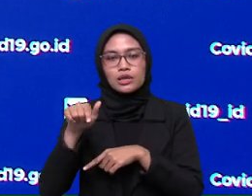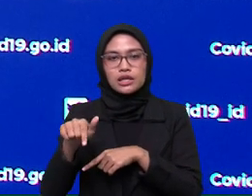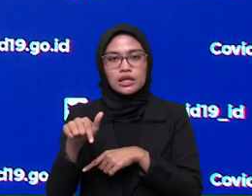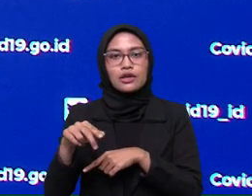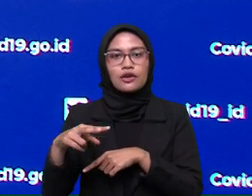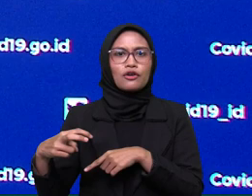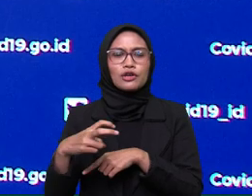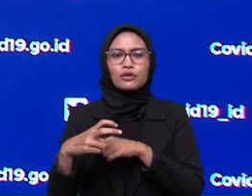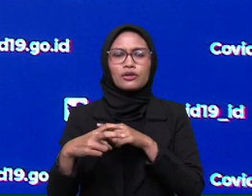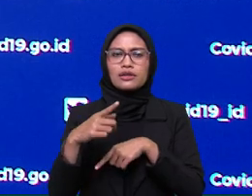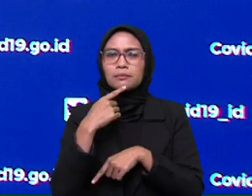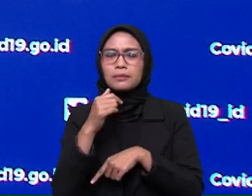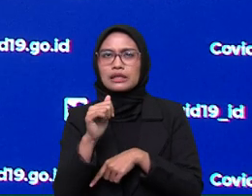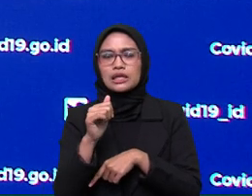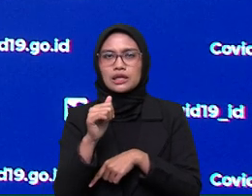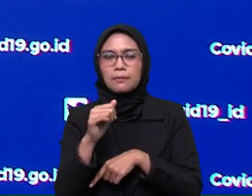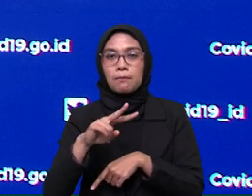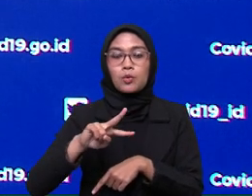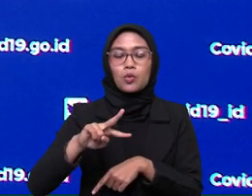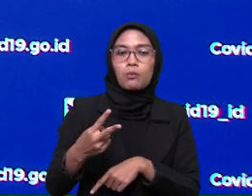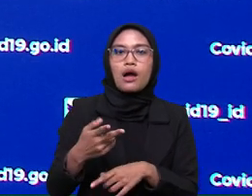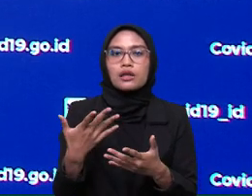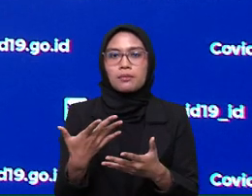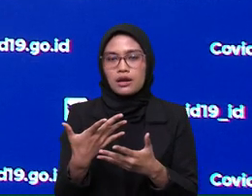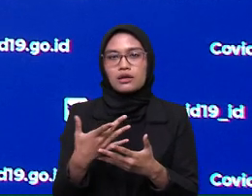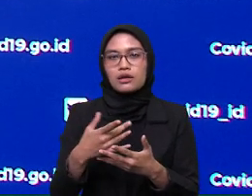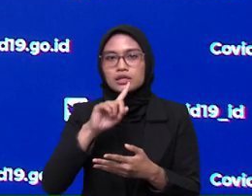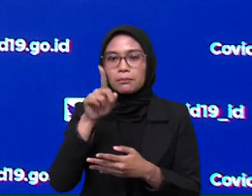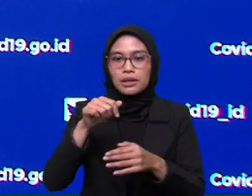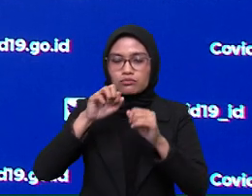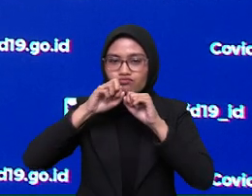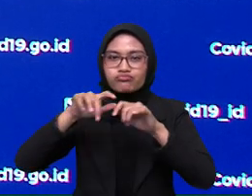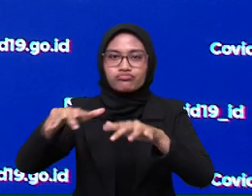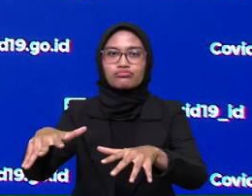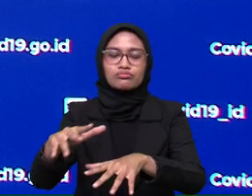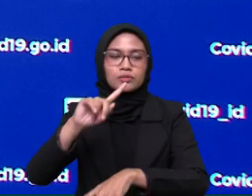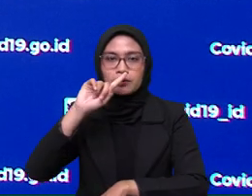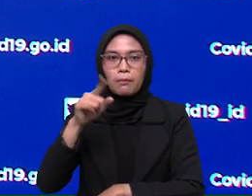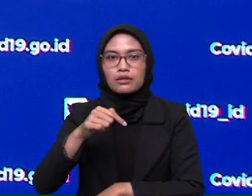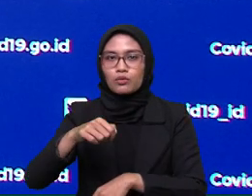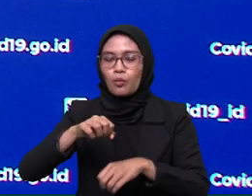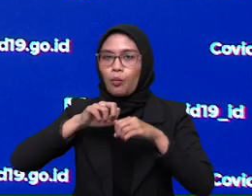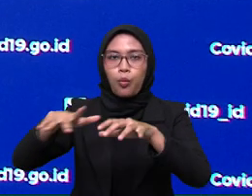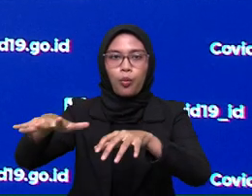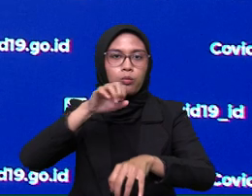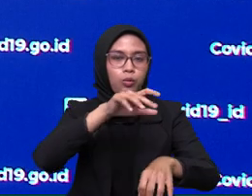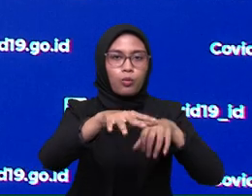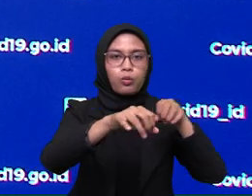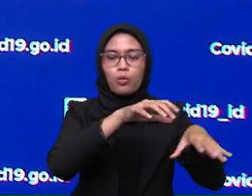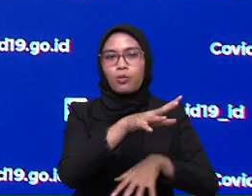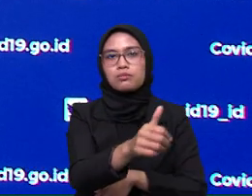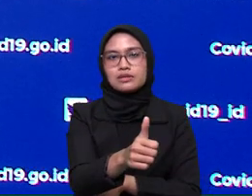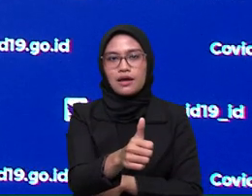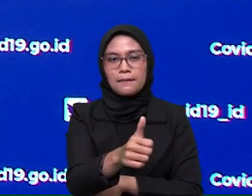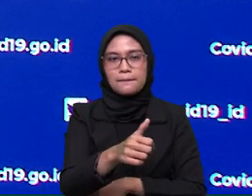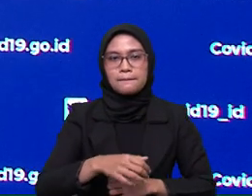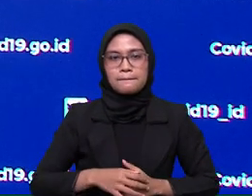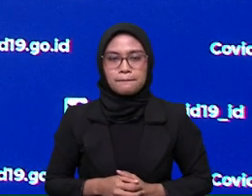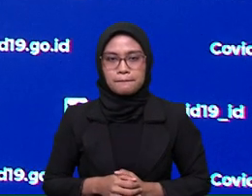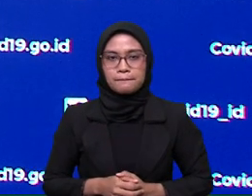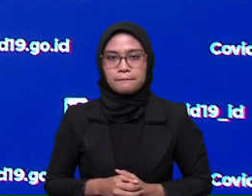yang lebih cepat menular dan mampu menghindari kekebalan tubuh yang sudah ada pasca infeksi coffee 19 pada